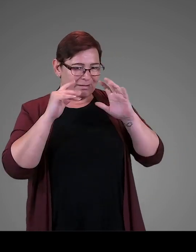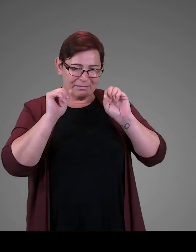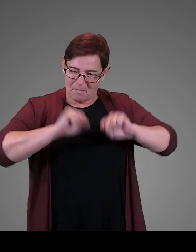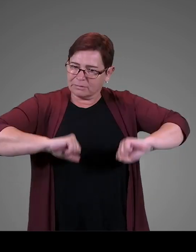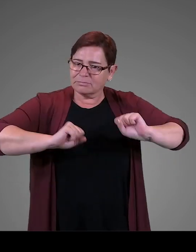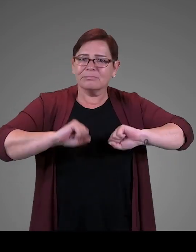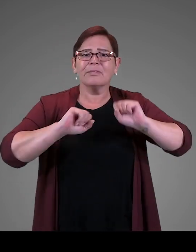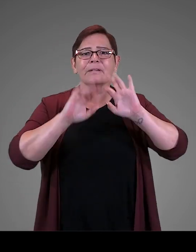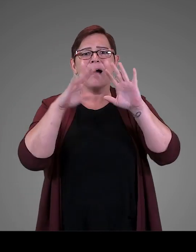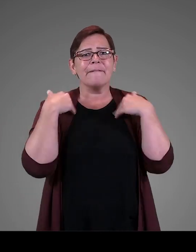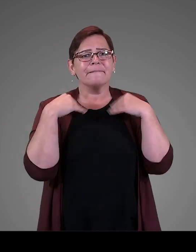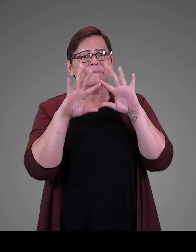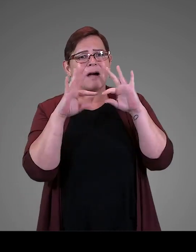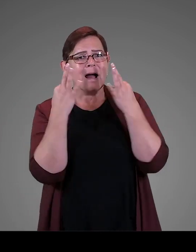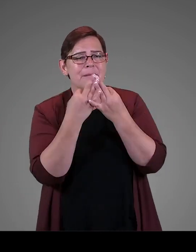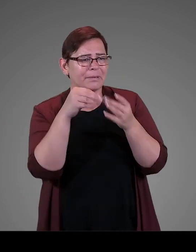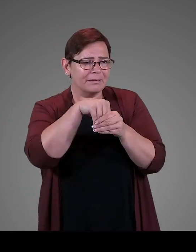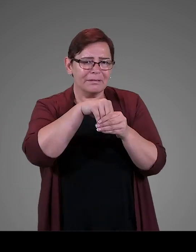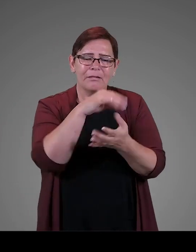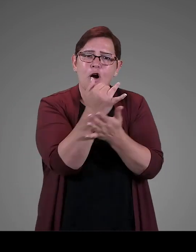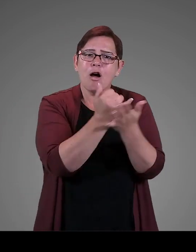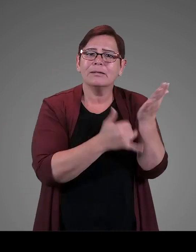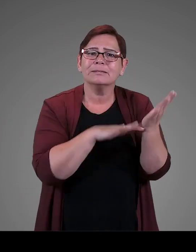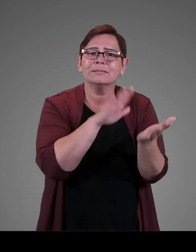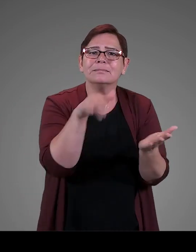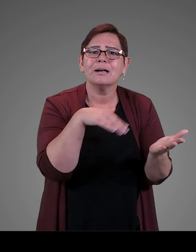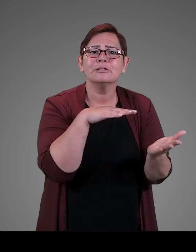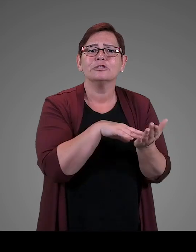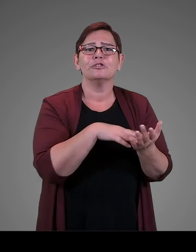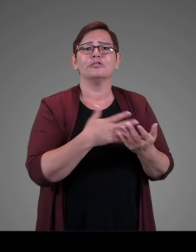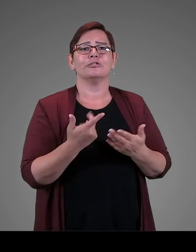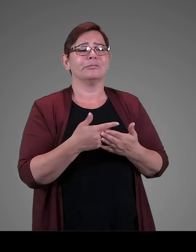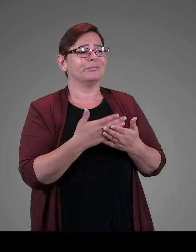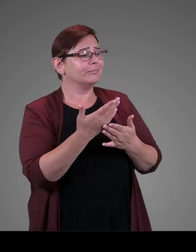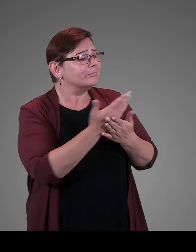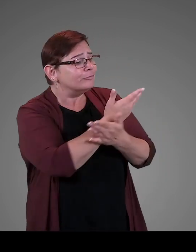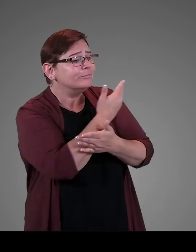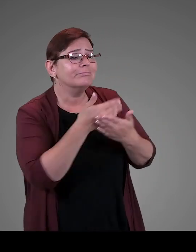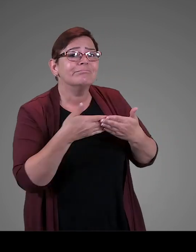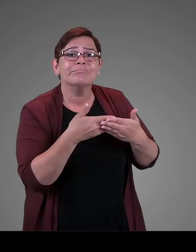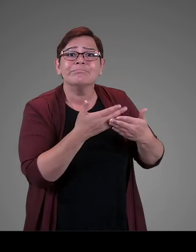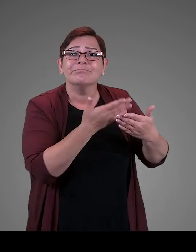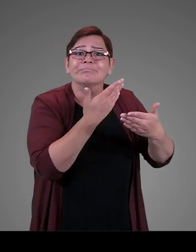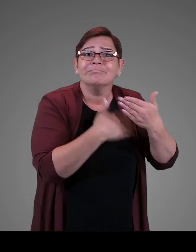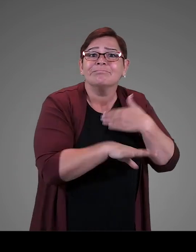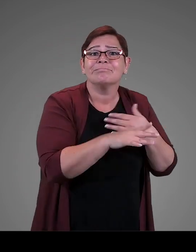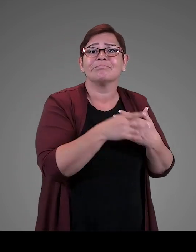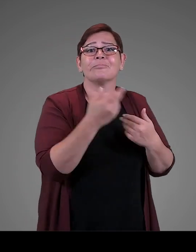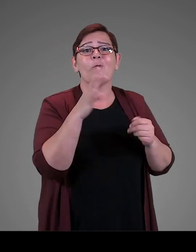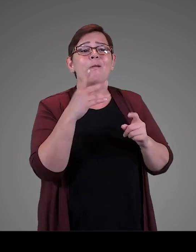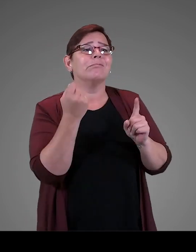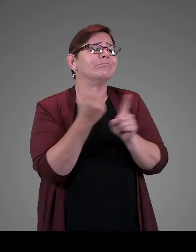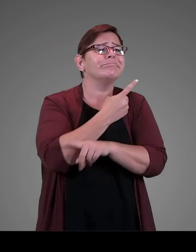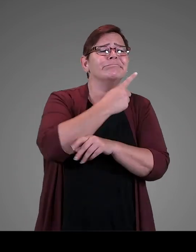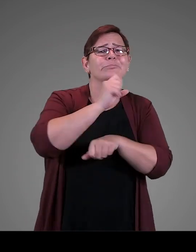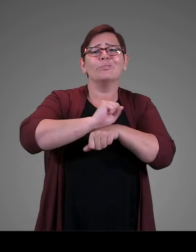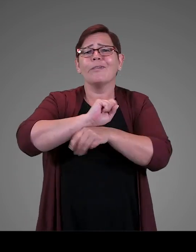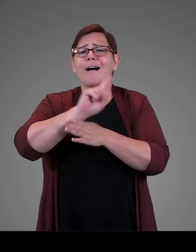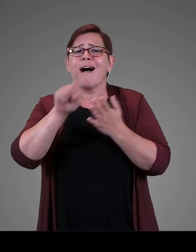la venue d'enfants, ou en tout cas des horaires atypiques, ça pouvait être modulé, puis ça ne serait pas